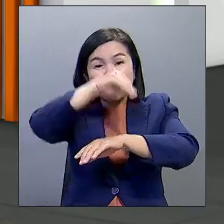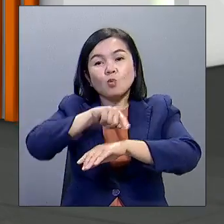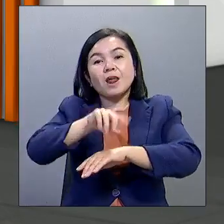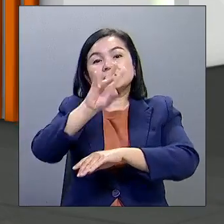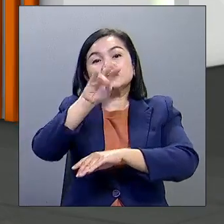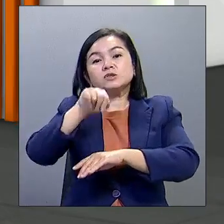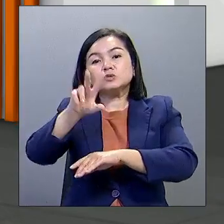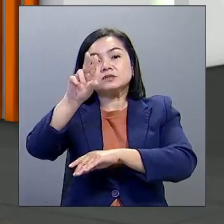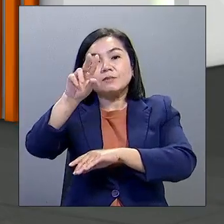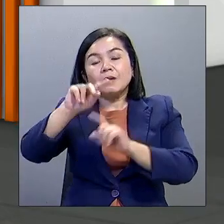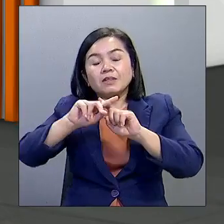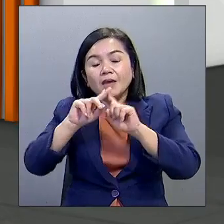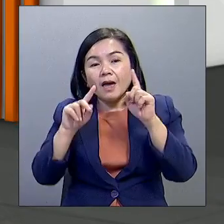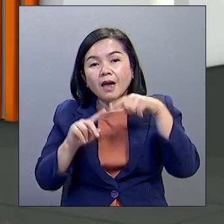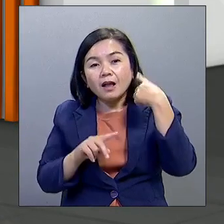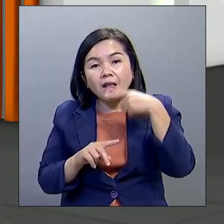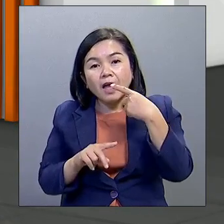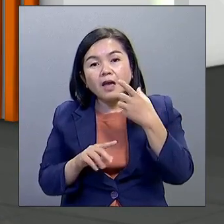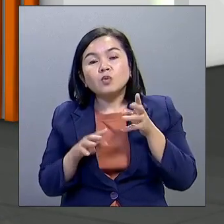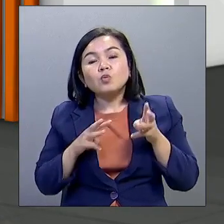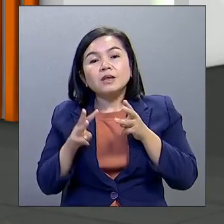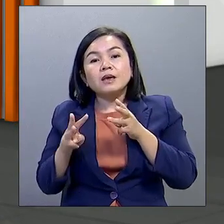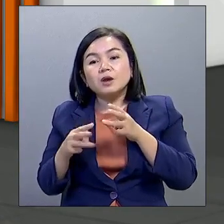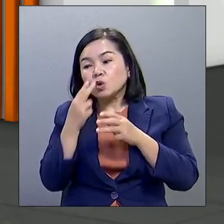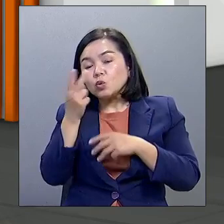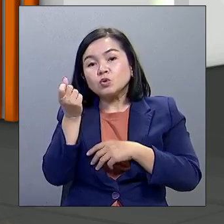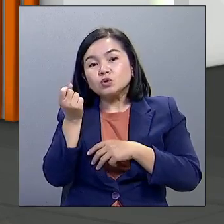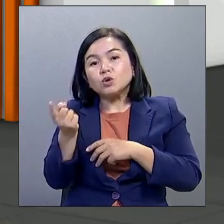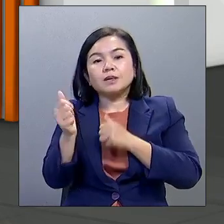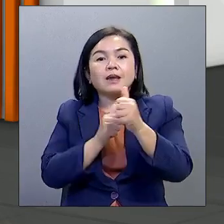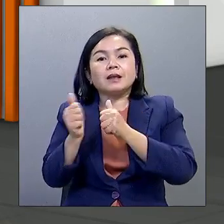ายังไม่มีใครที่ซื้อลิขสิทธิ์การแข่งขันอาเซียนครับในครั้งนี้เลยนะคะ